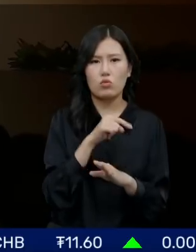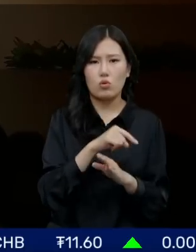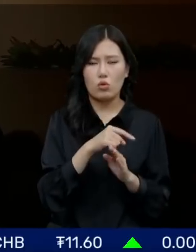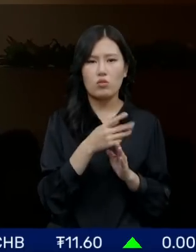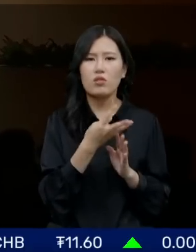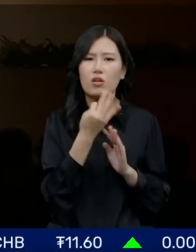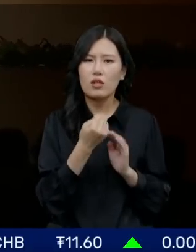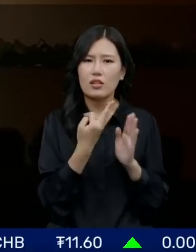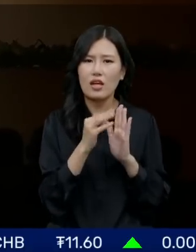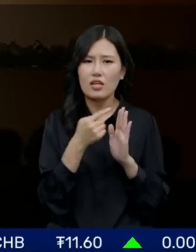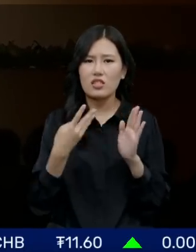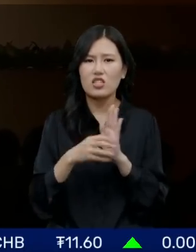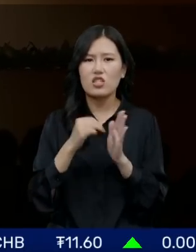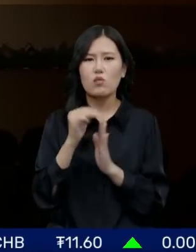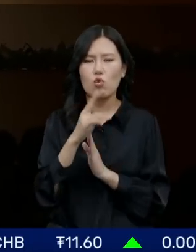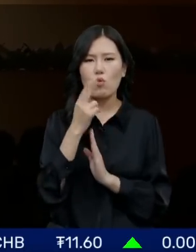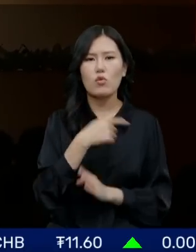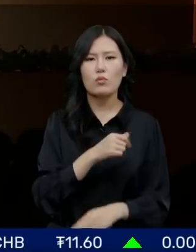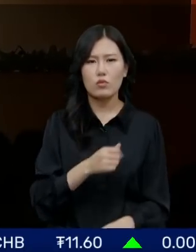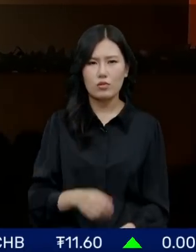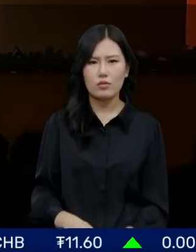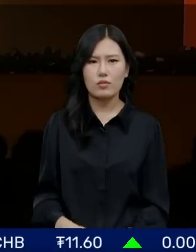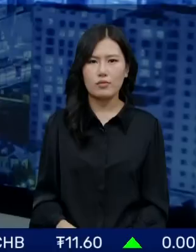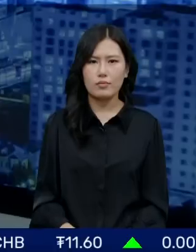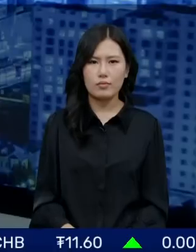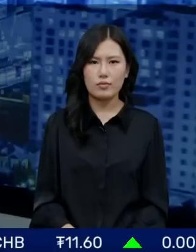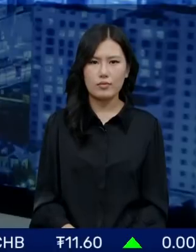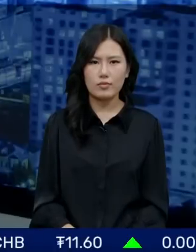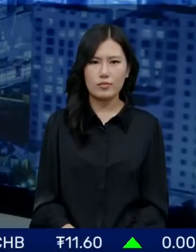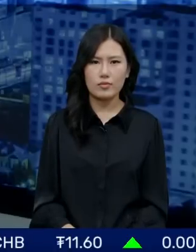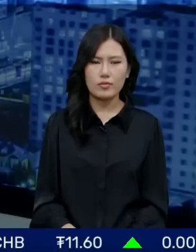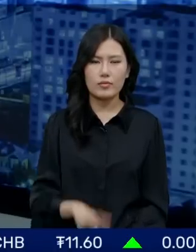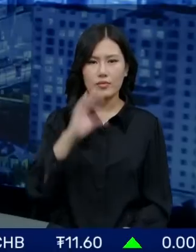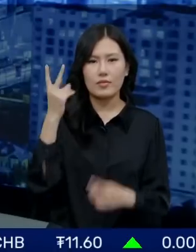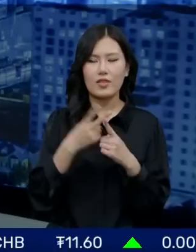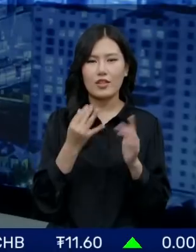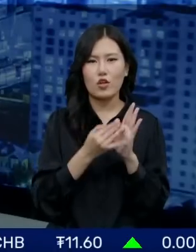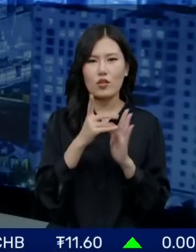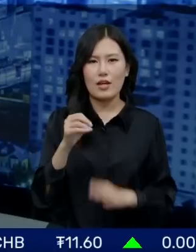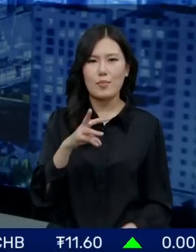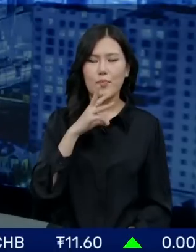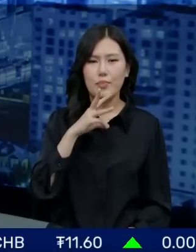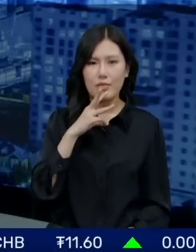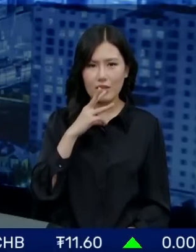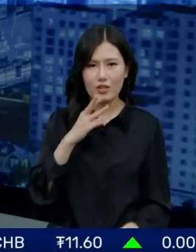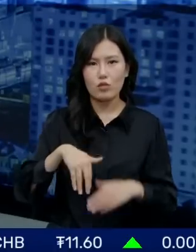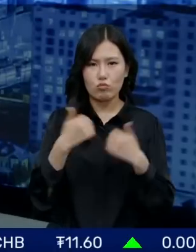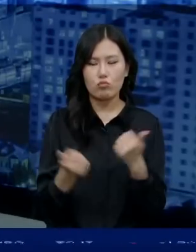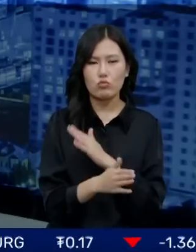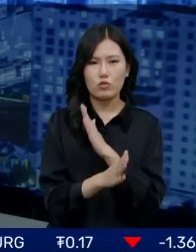90 тэрбум Америк долларын хооронд хэлбэлзэж байна. Тэнгэрлэгс 7.10 мэдээллийн хөтөлбөрөөр